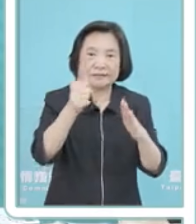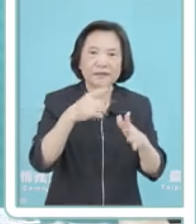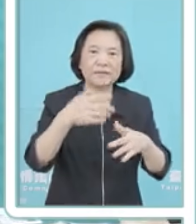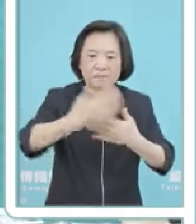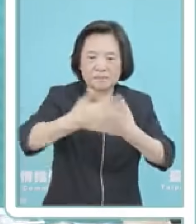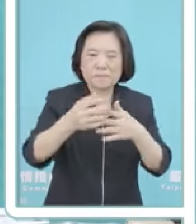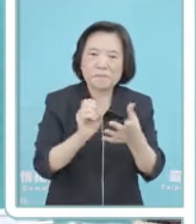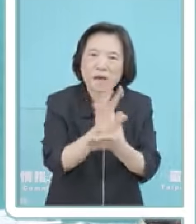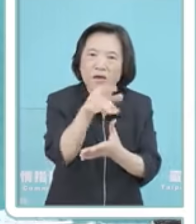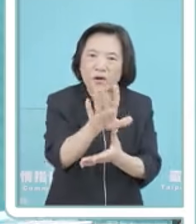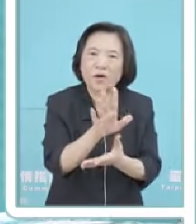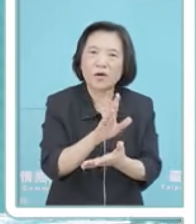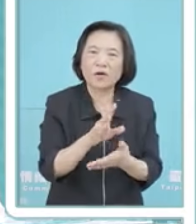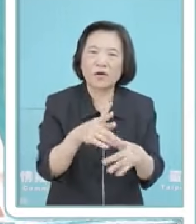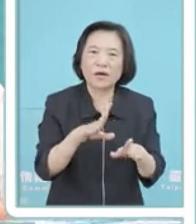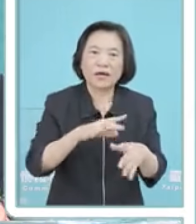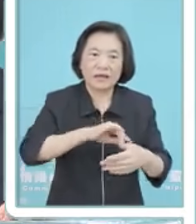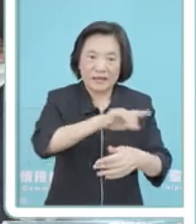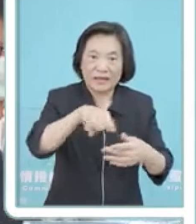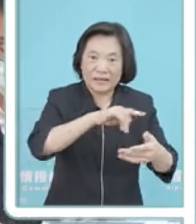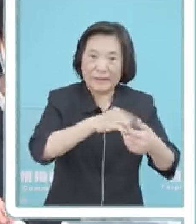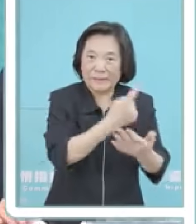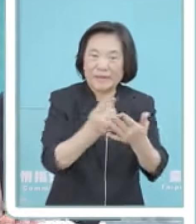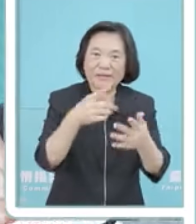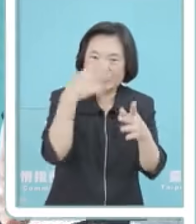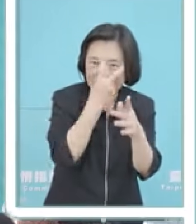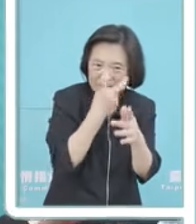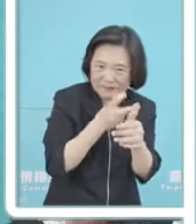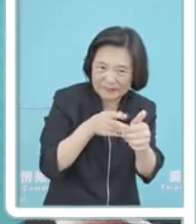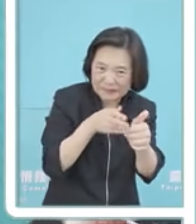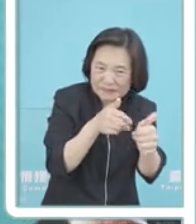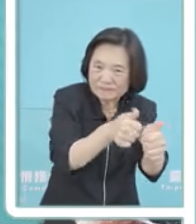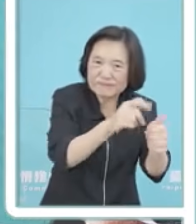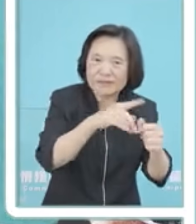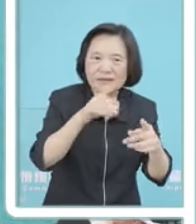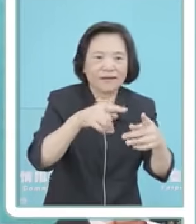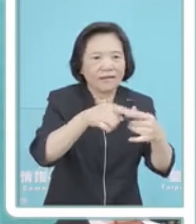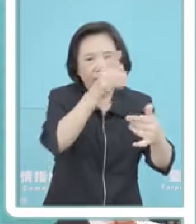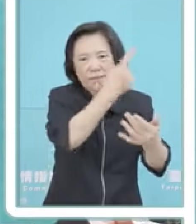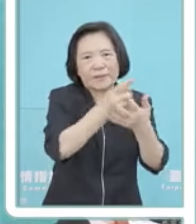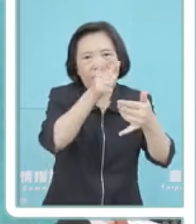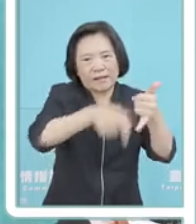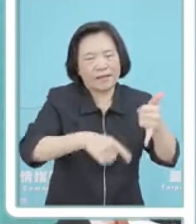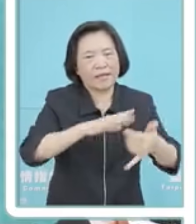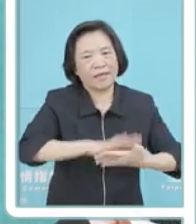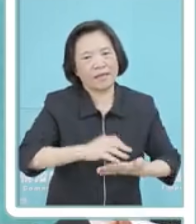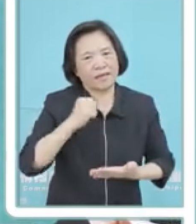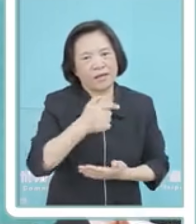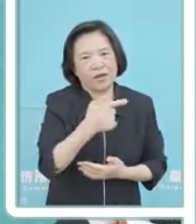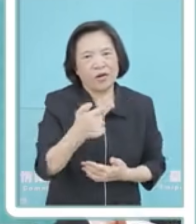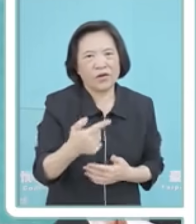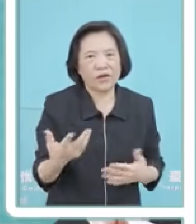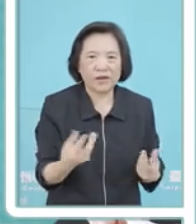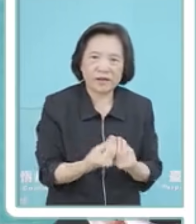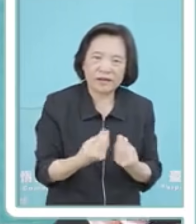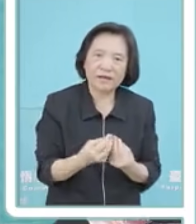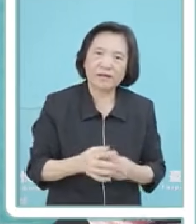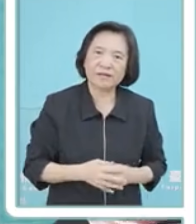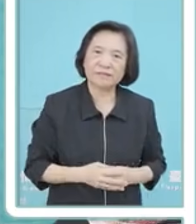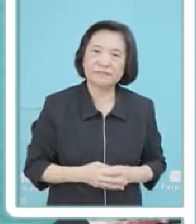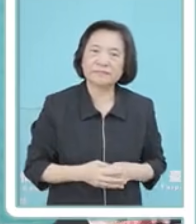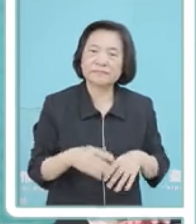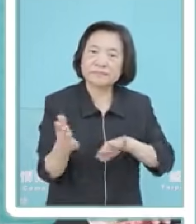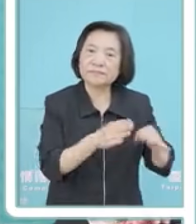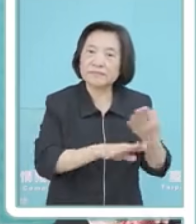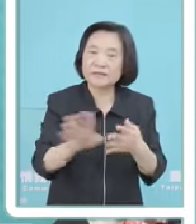影片，强调第一线人员的心声。请问目前台北市的疫调人员是不是因为外界的传言而倍感压力？